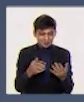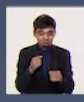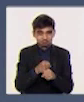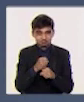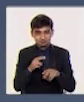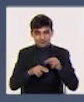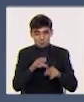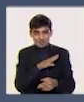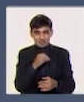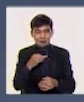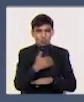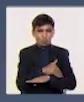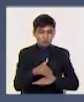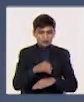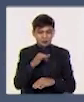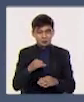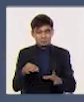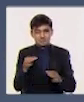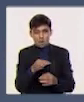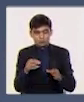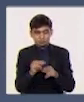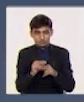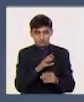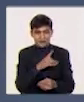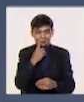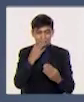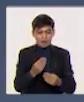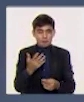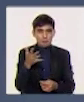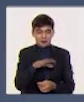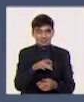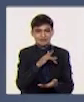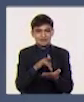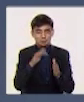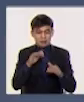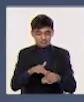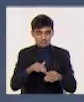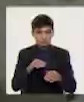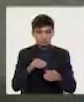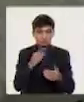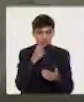бойын абаттандыруды қолға алған аудан басшысы бір күнде 5 орталықтың жұмысымен таныстырды.